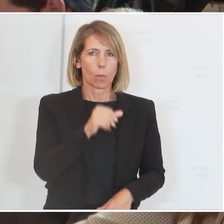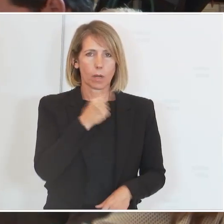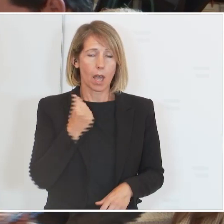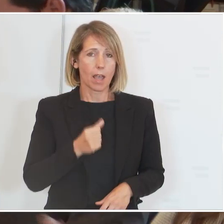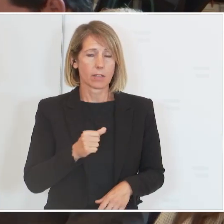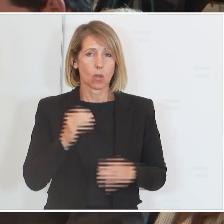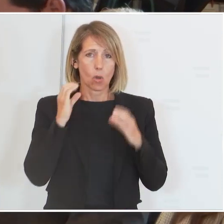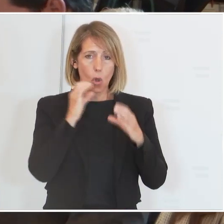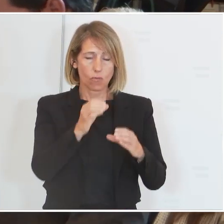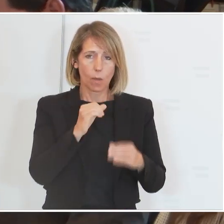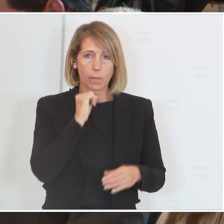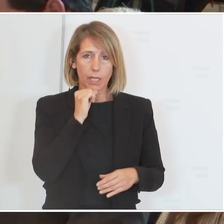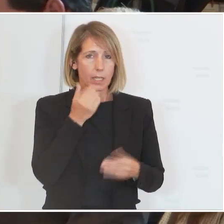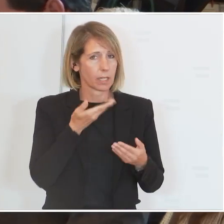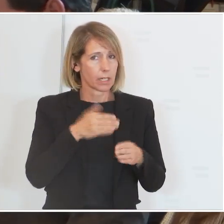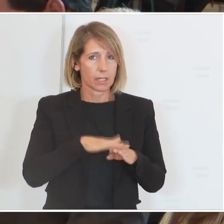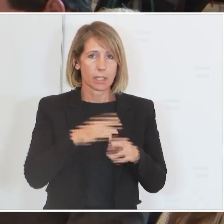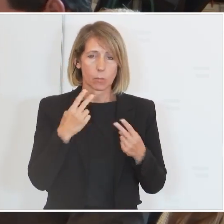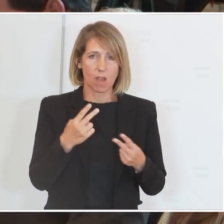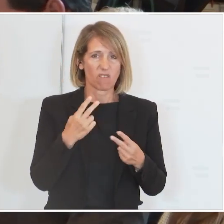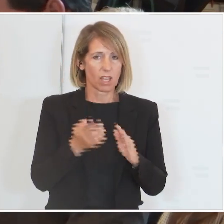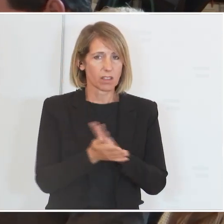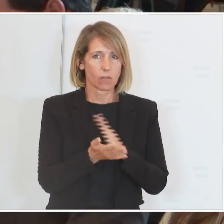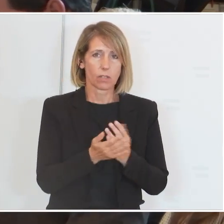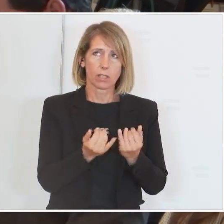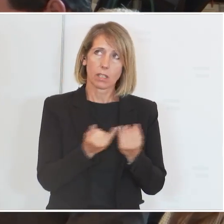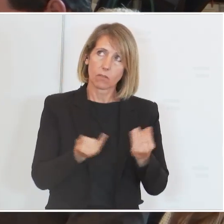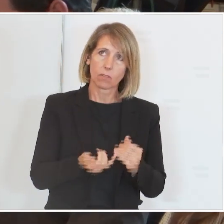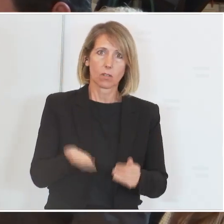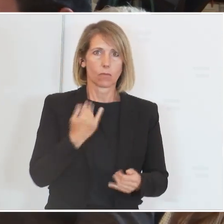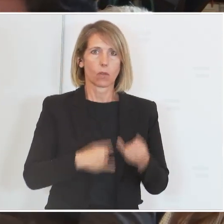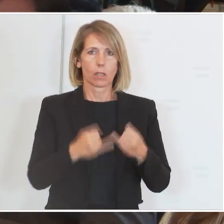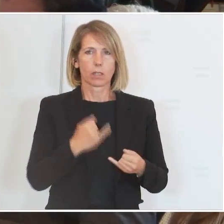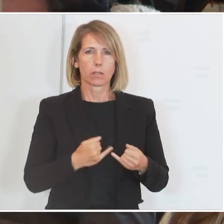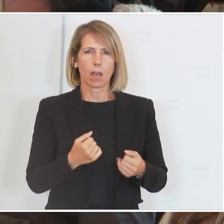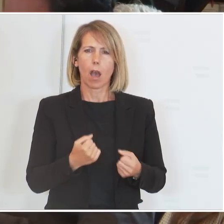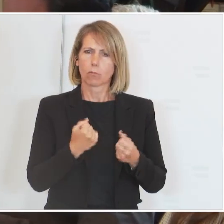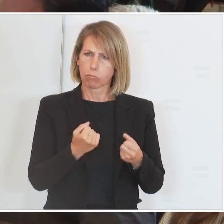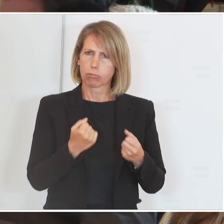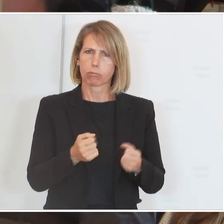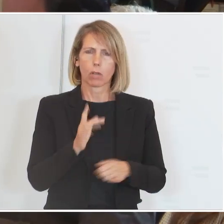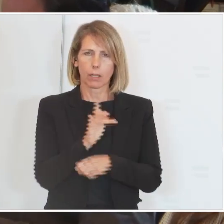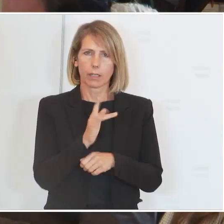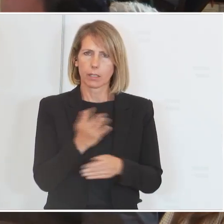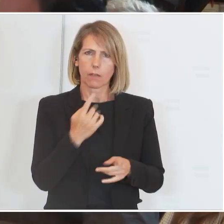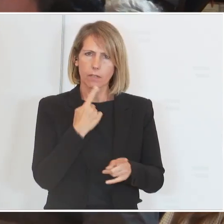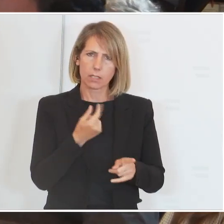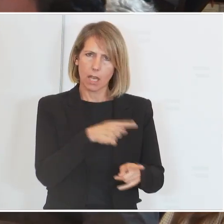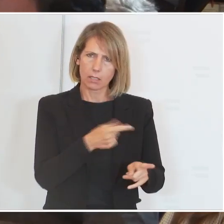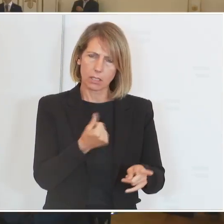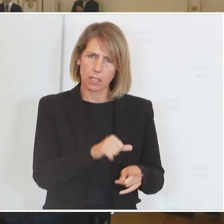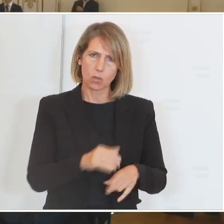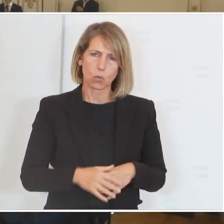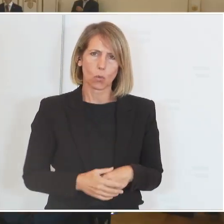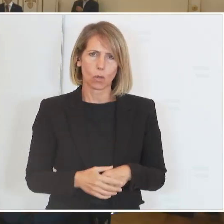ÖVP nicht mehr die Werte, die sie zum Beispiel noch vor einem Jahr vertreten hat? Also was sagen Sie zu dieser harschen Kritik der ehemaligen Generalsekretärin?